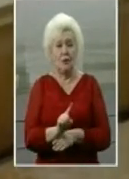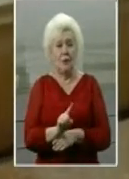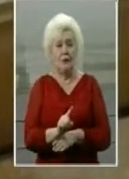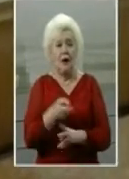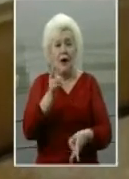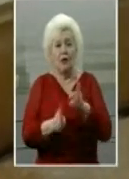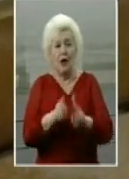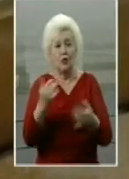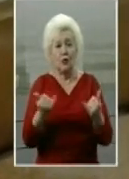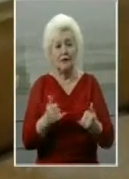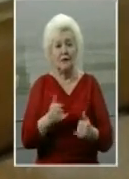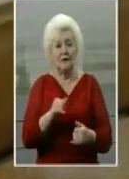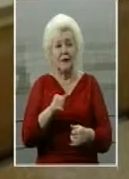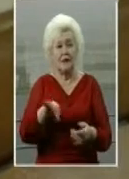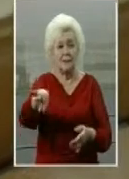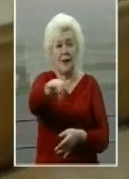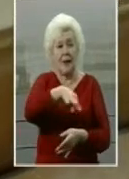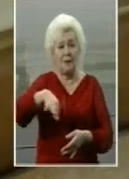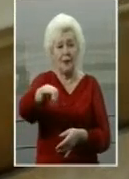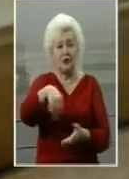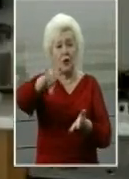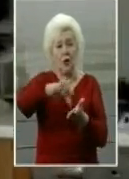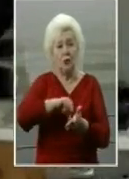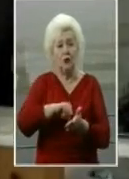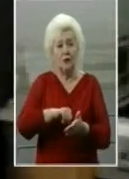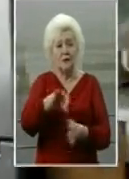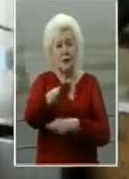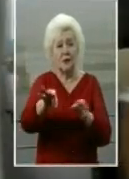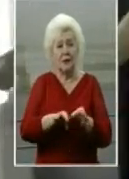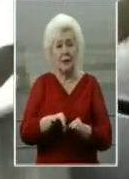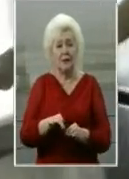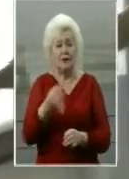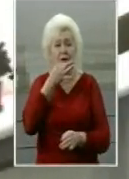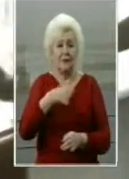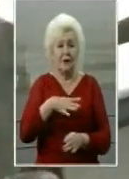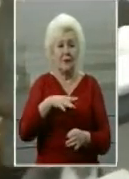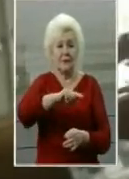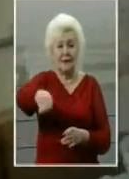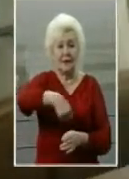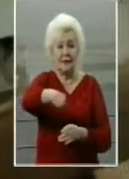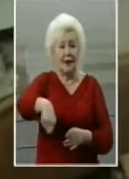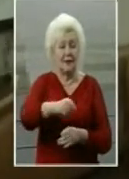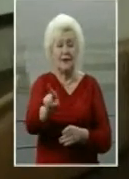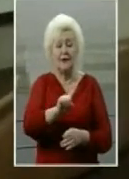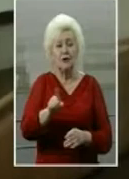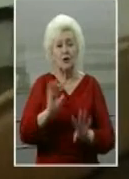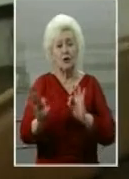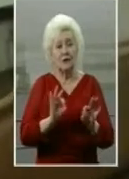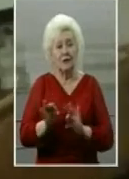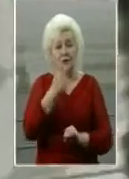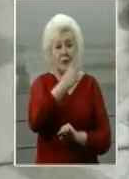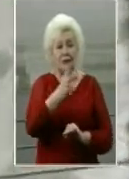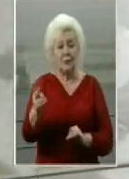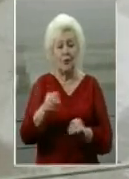На кухні сьогодні печуть млинці. Учаснику проєкту Данилу подобається процес приготування тіста. В кадрі те, що зазвичай не показують